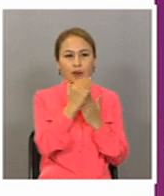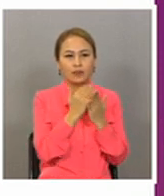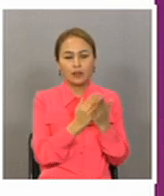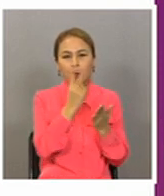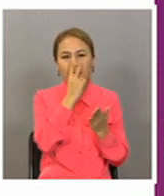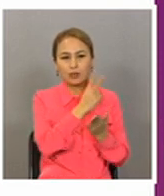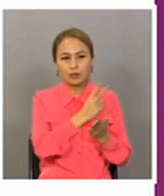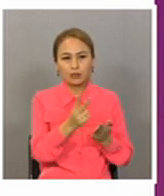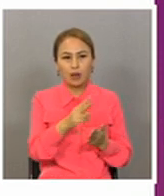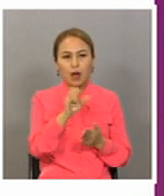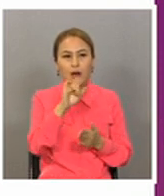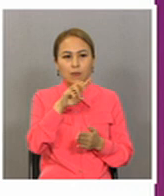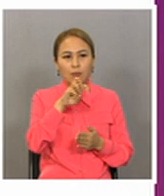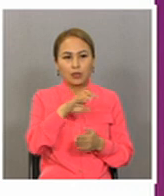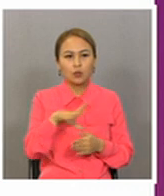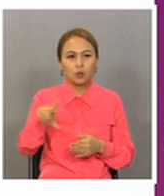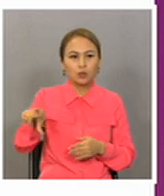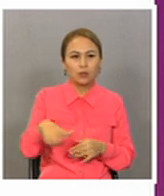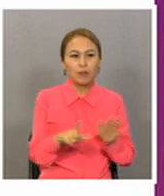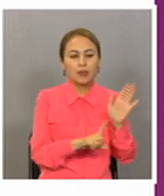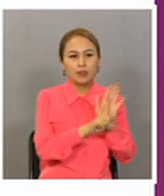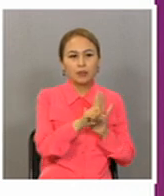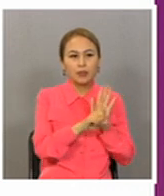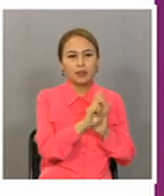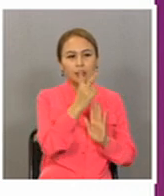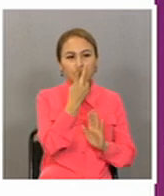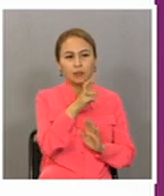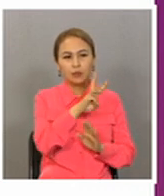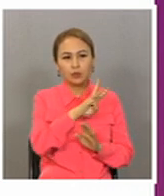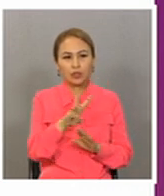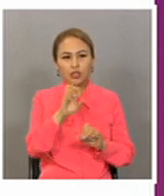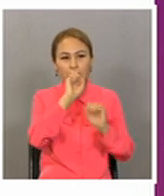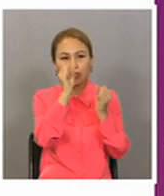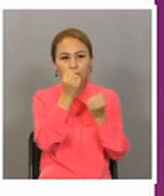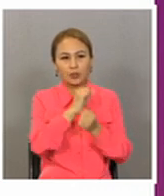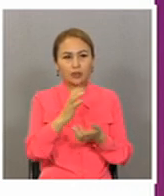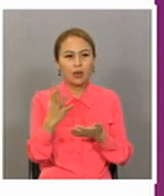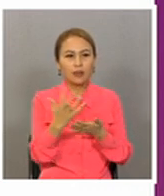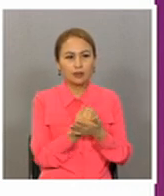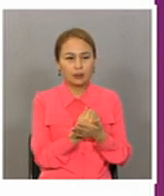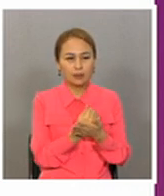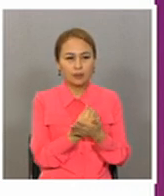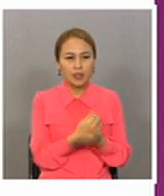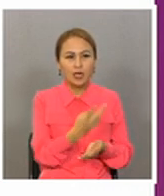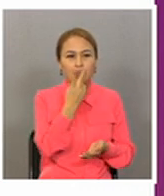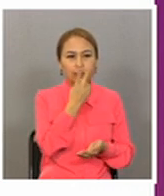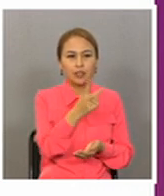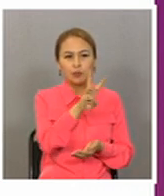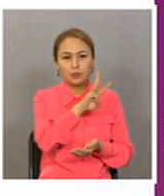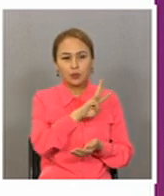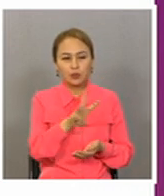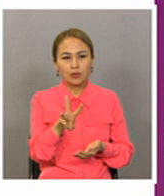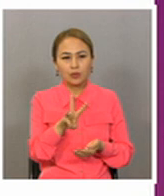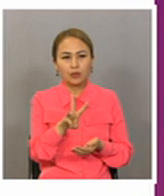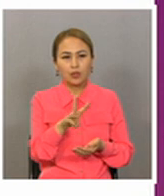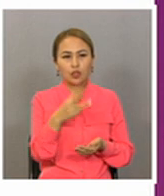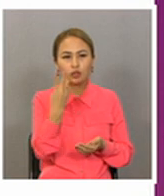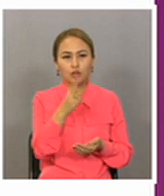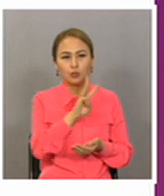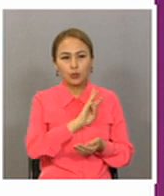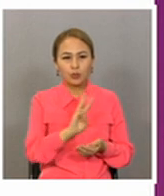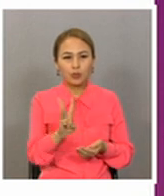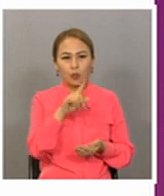қараңдар. Арманның жолдың бастапқы 2 минутындағы жылдамдығын анықтаңдар. Келесі 3 минутта ол